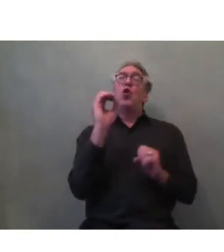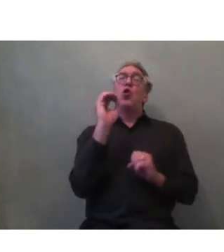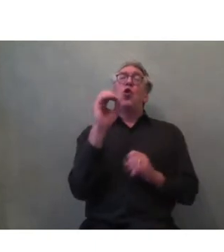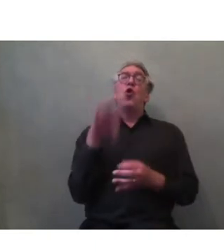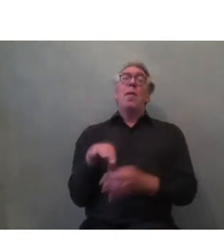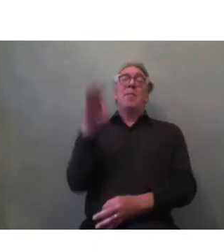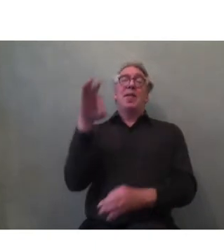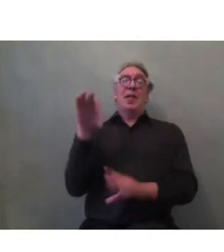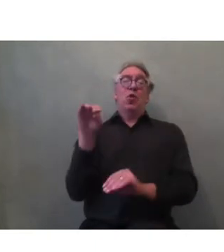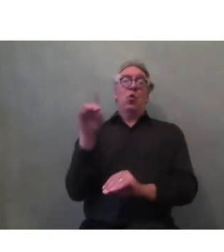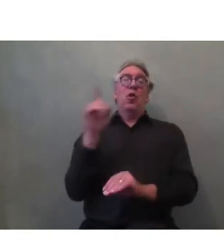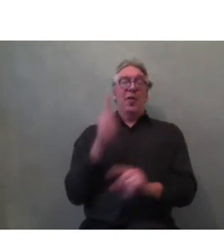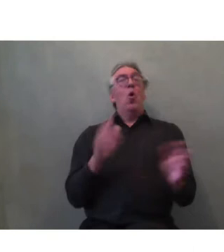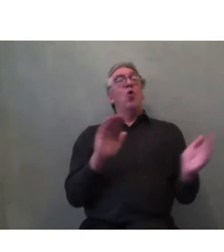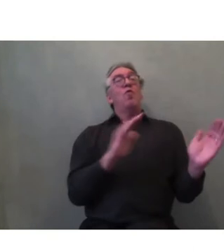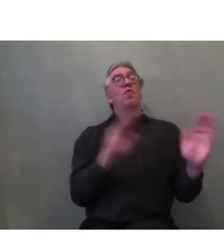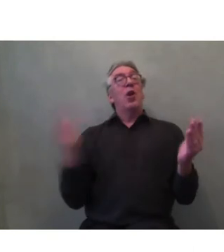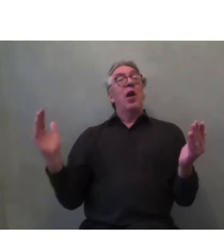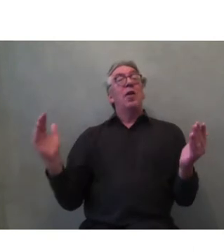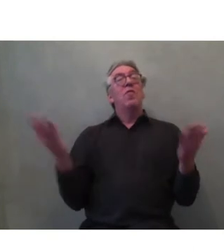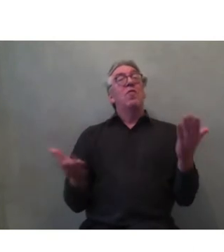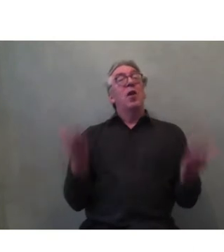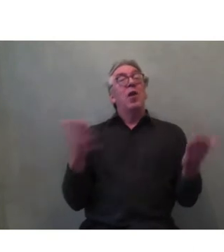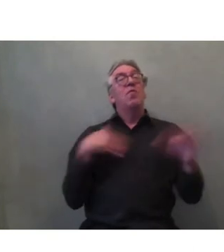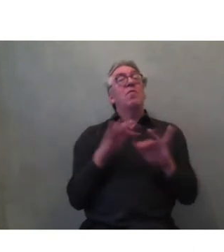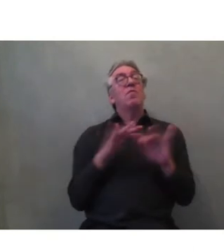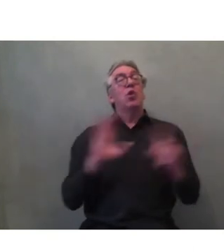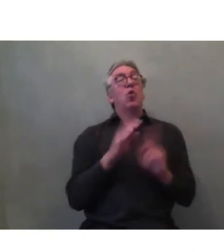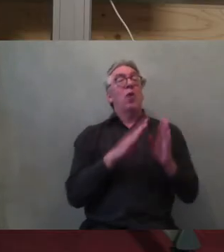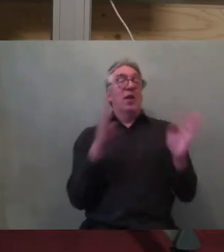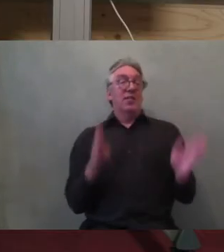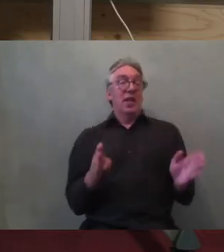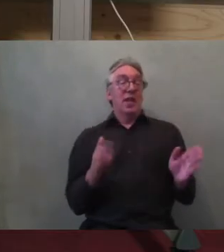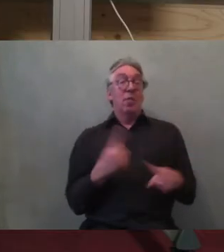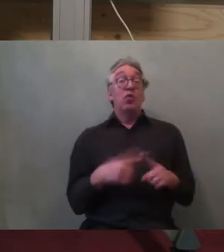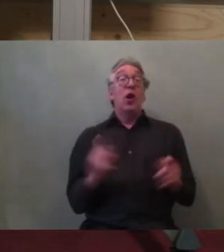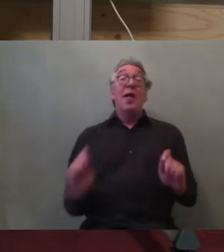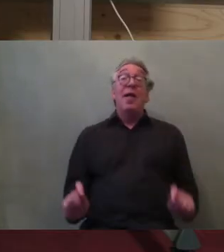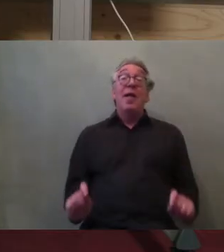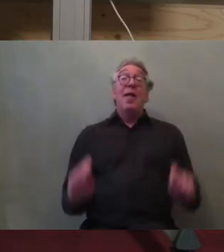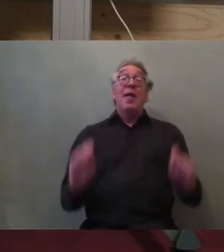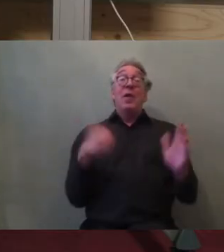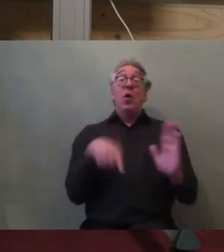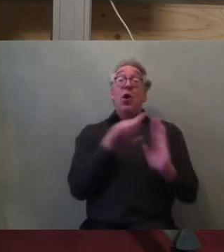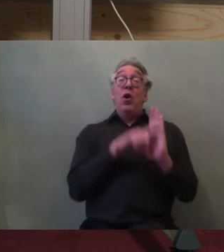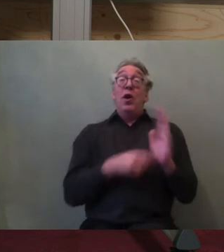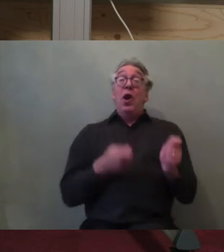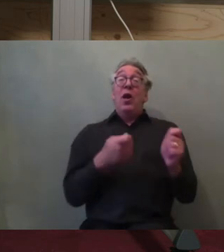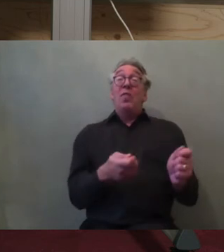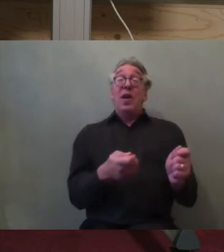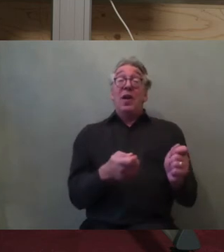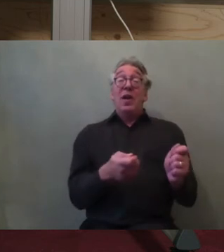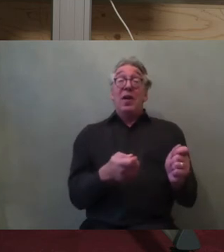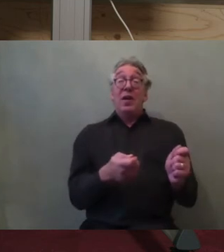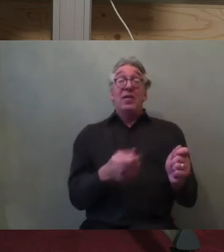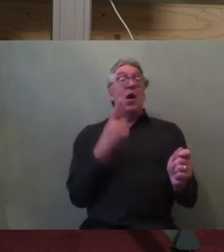instellingen. Daarnaast is ook een hele belangrijke dat het voldoen aan regelgeving echt niet het enige is. Je moet echt als culturele instelling kijken van, nou,